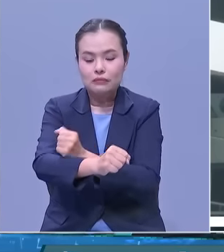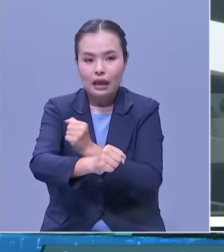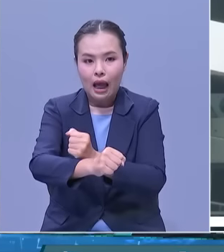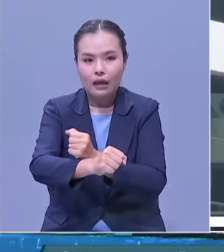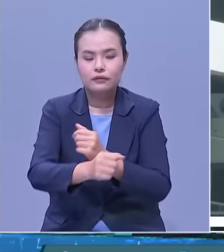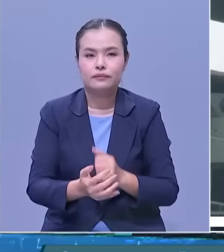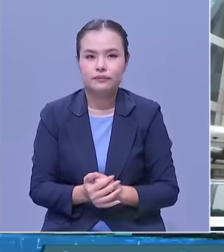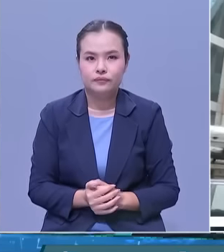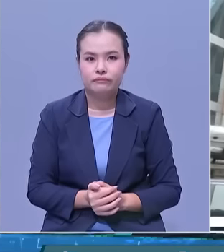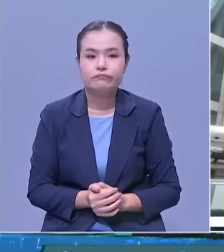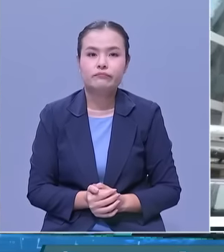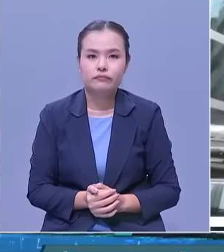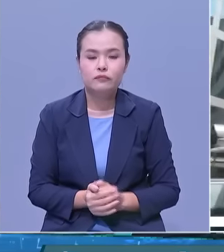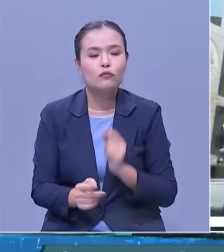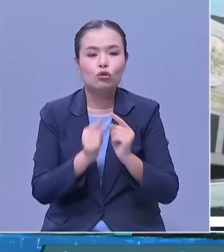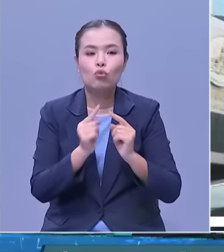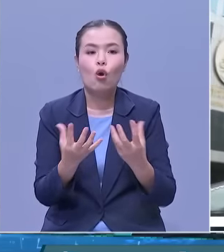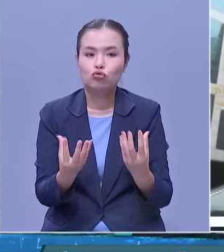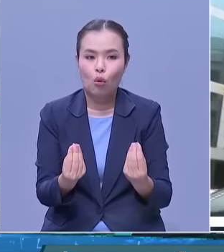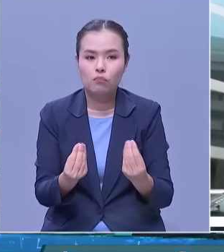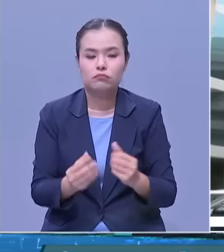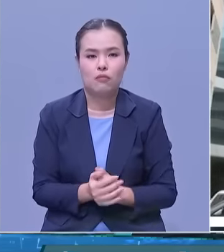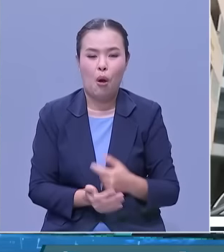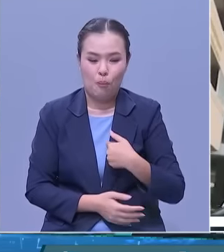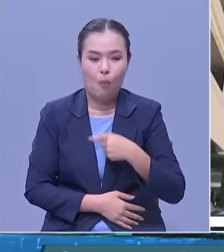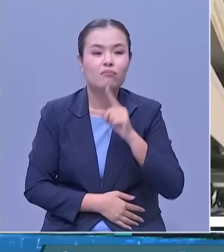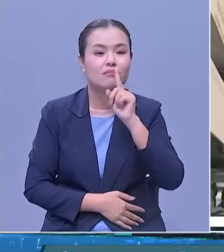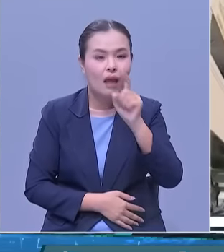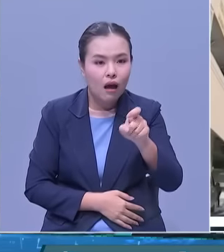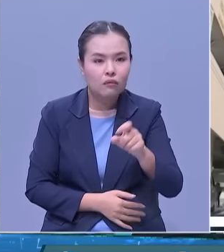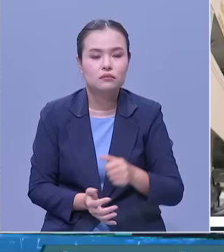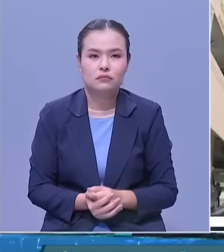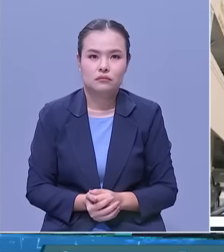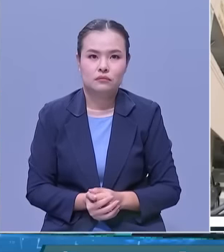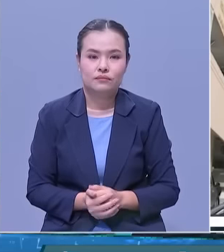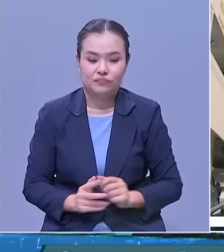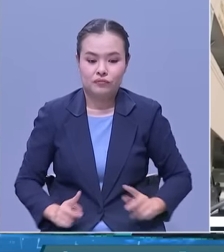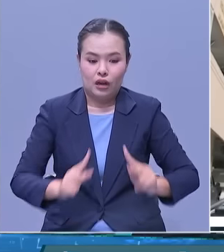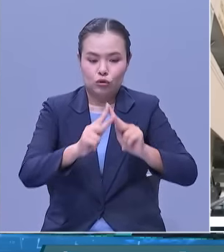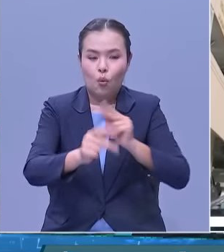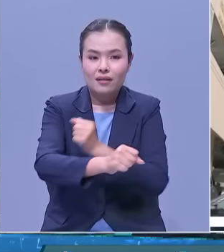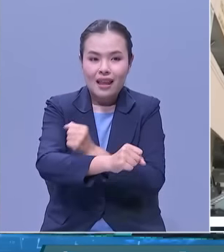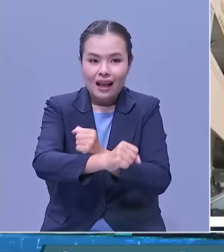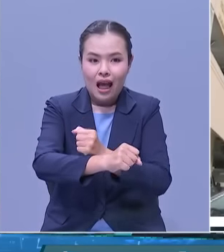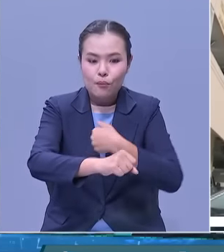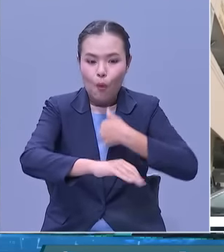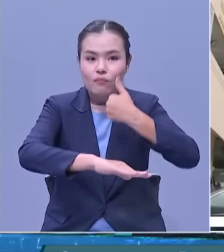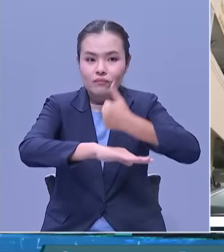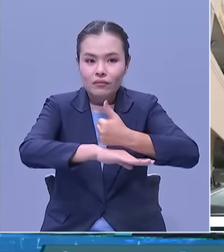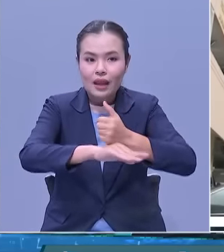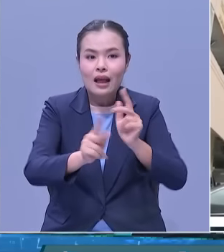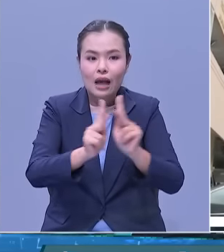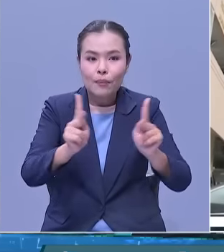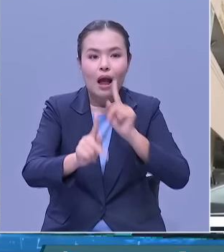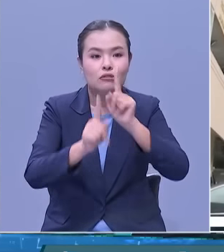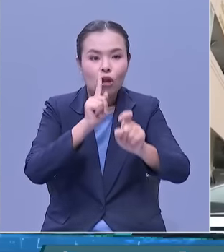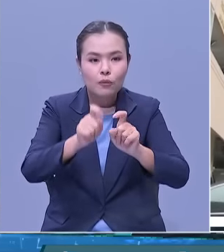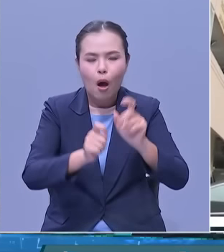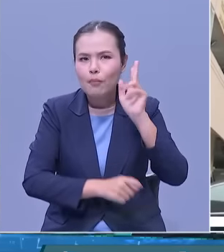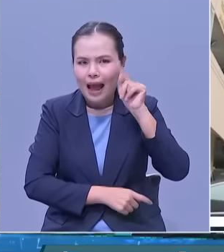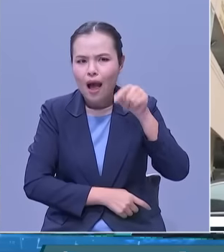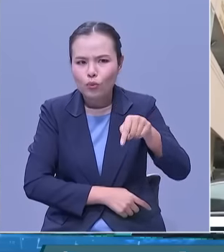ะไก่เกี่ยให้จบแล้วผมถามกลับว่ากระทรวงแรงงานตอนผมมาเนี่ยผมเคยตั้งกรรมการสอบเรื่องเนี้ยที่ได้ข่าว